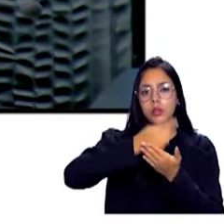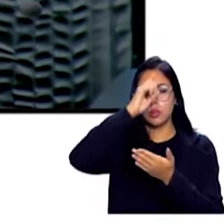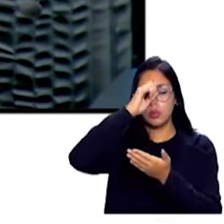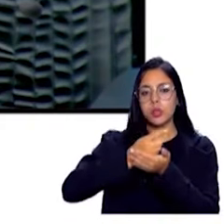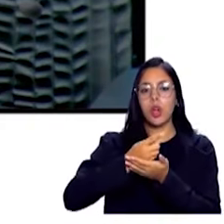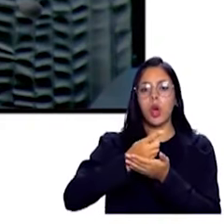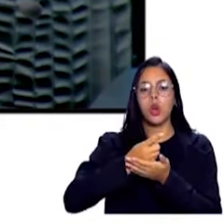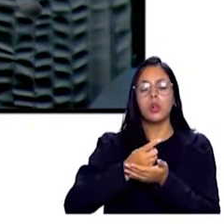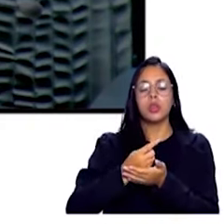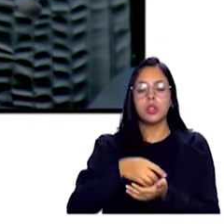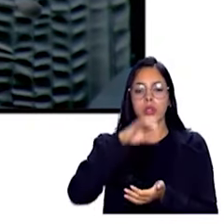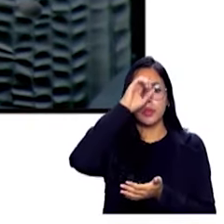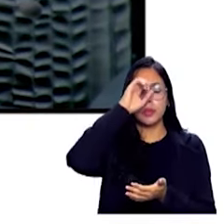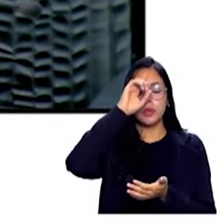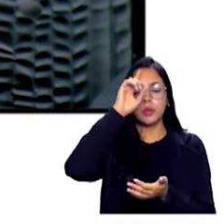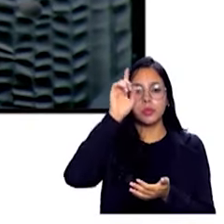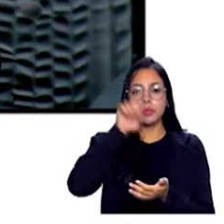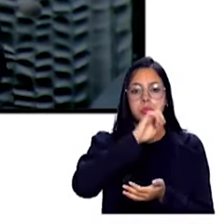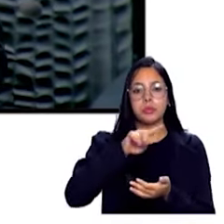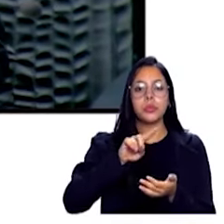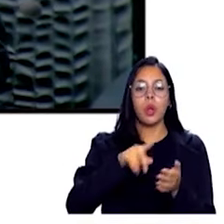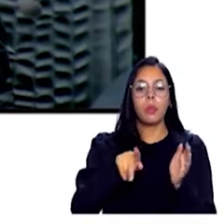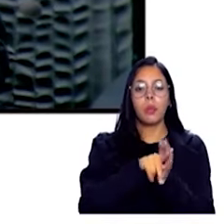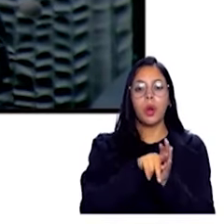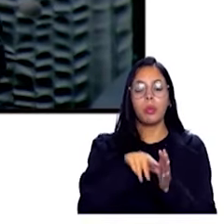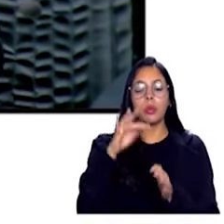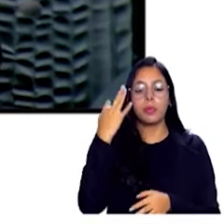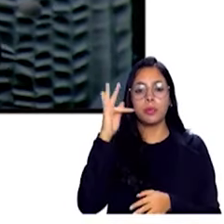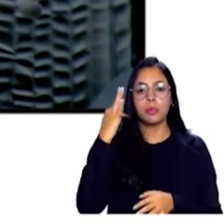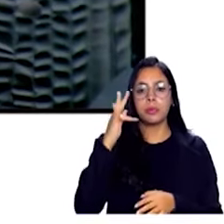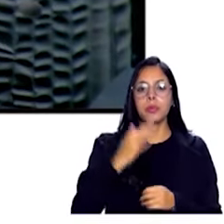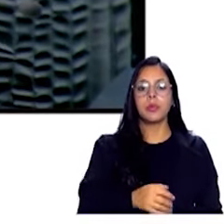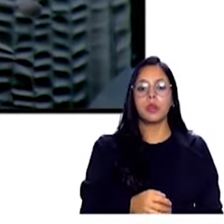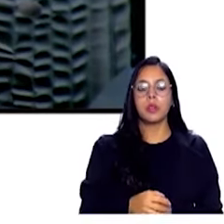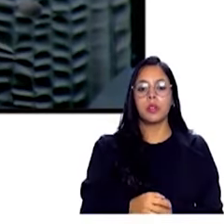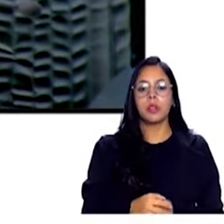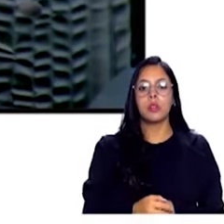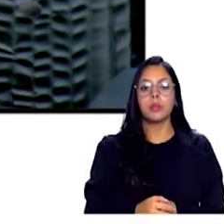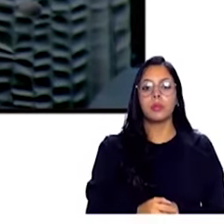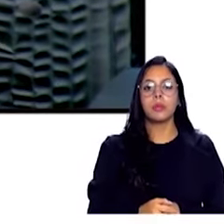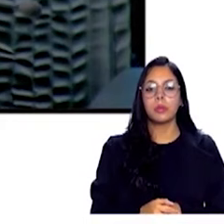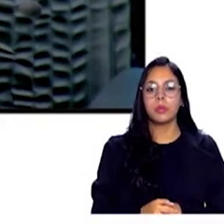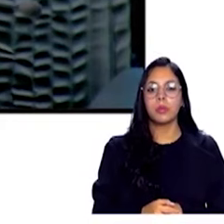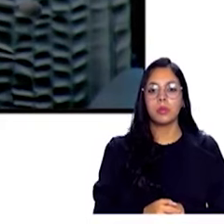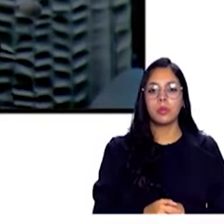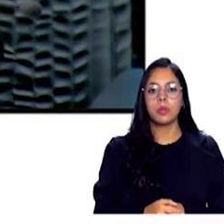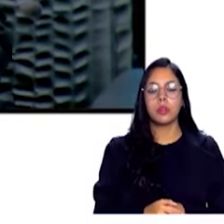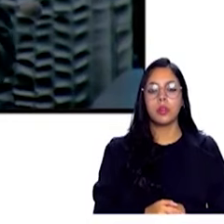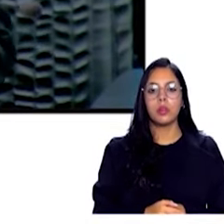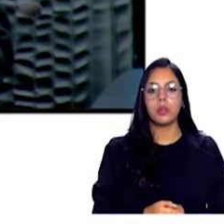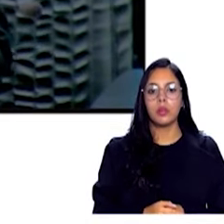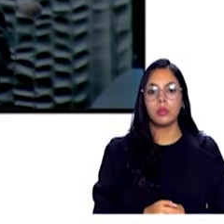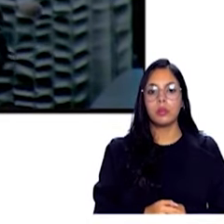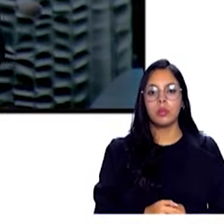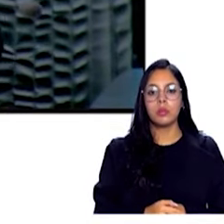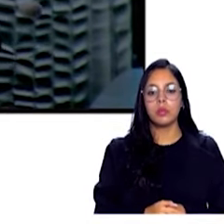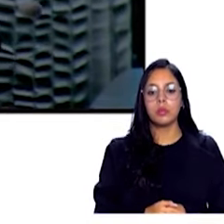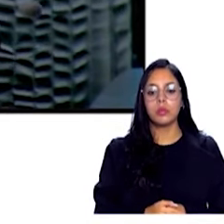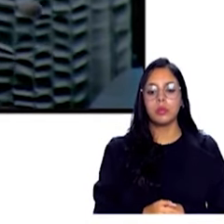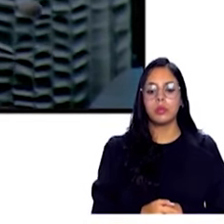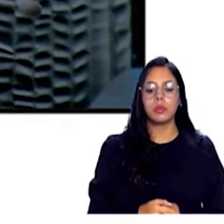chiffre à savoir c'est que quand l'affaire va revenir devant la cour de à l'occasion d'un